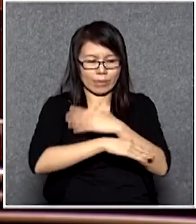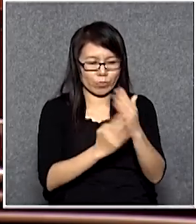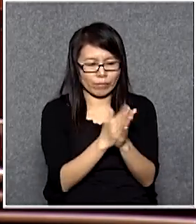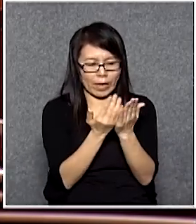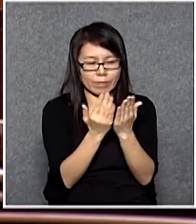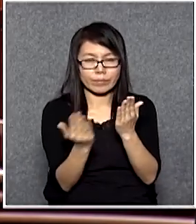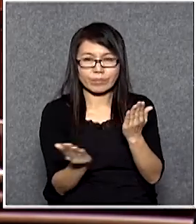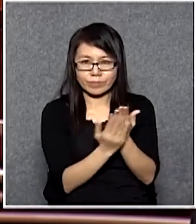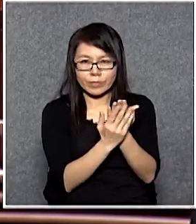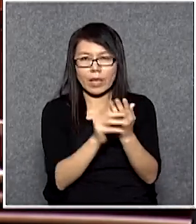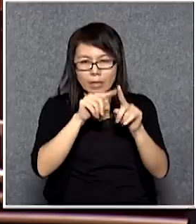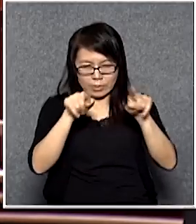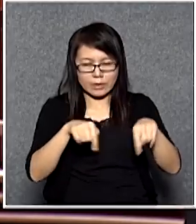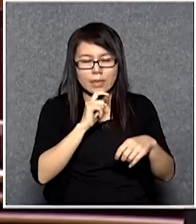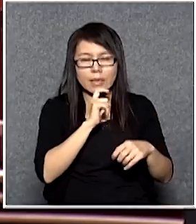里面